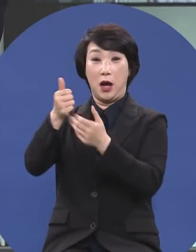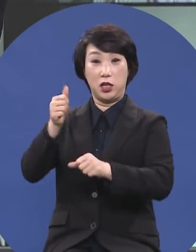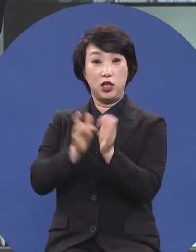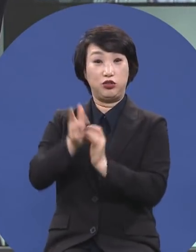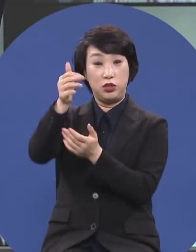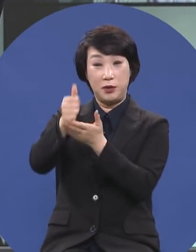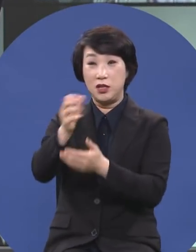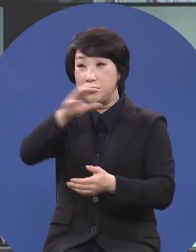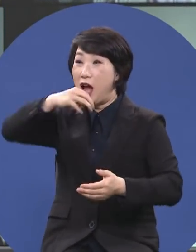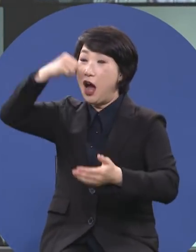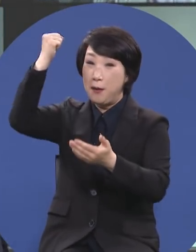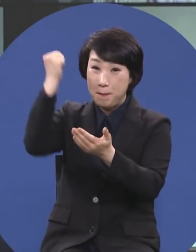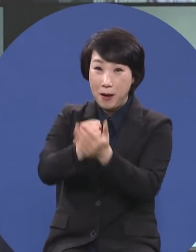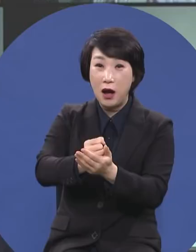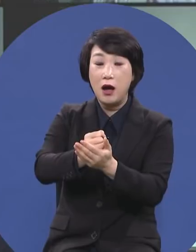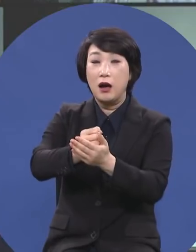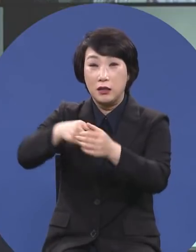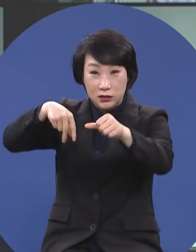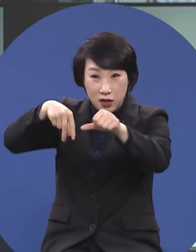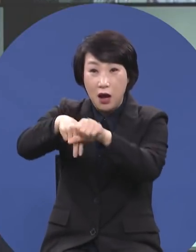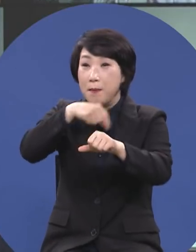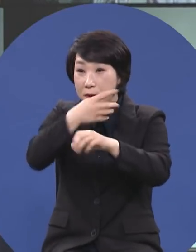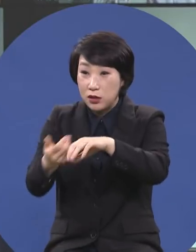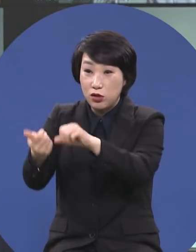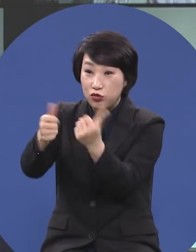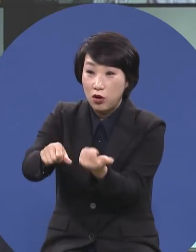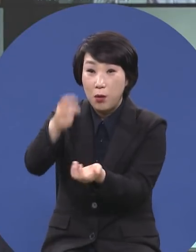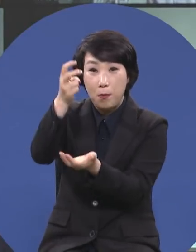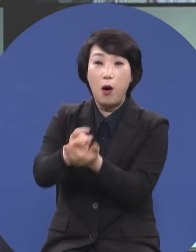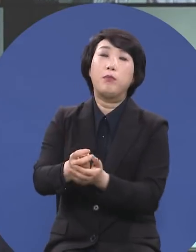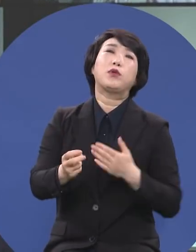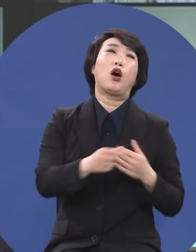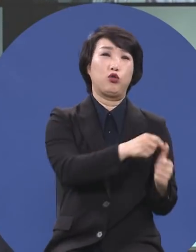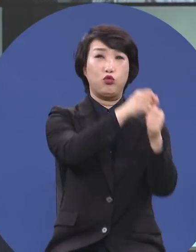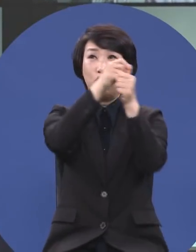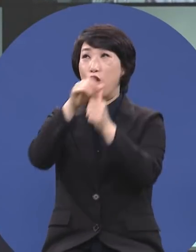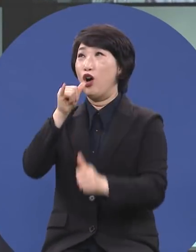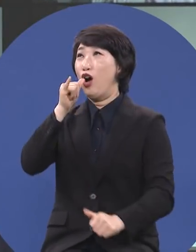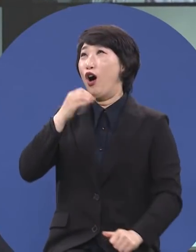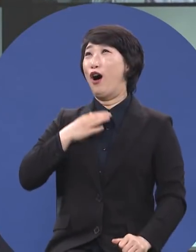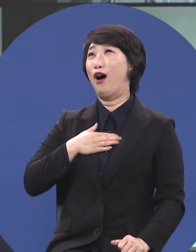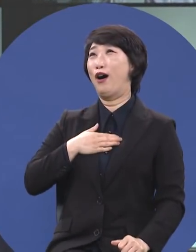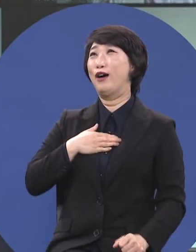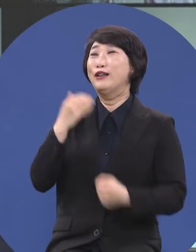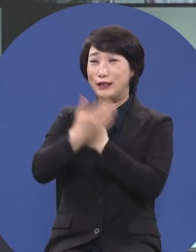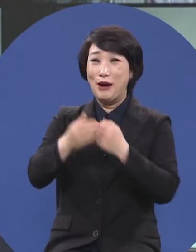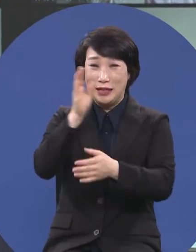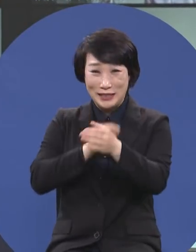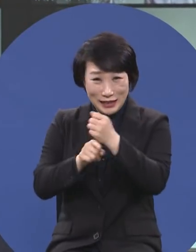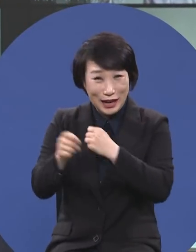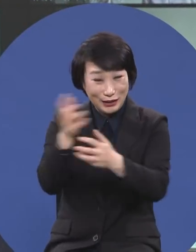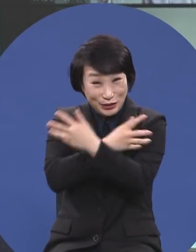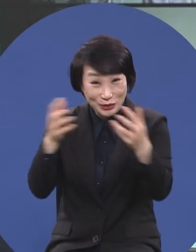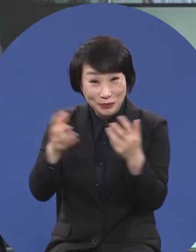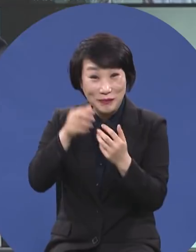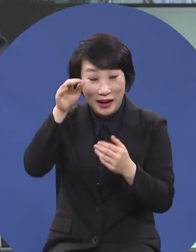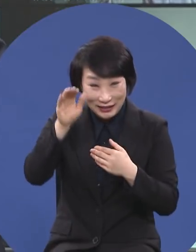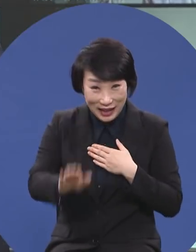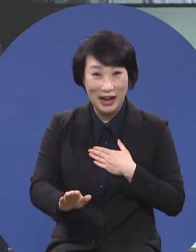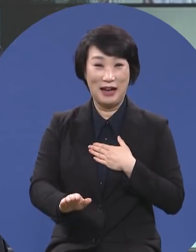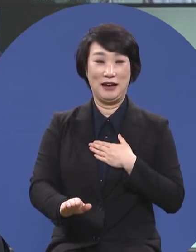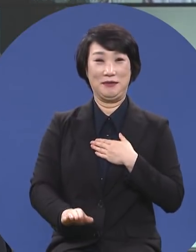아들이 십자가에 달려 죽어서 법대로 나를 구원하시는구나. 은혜와 진리가